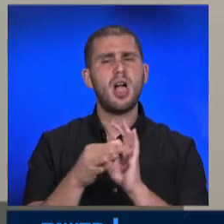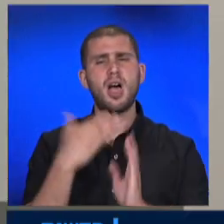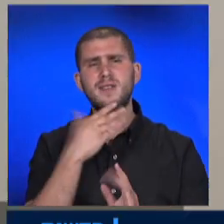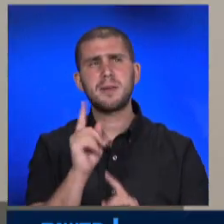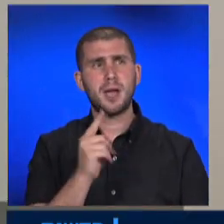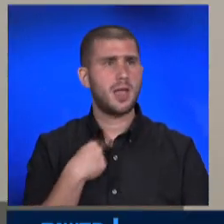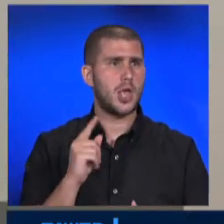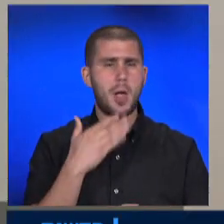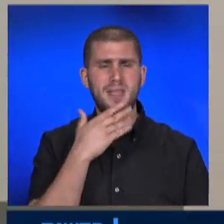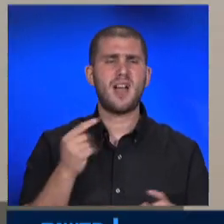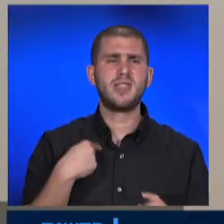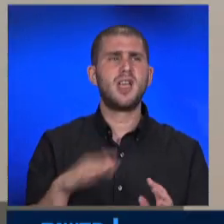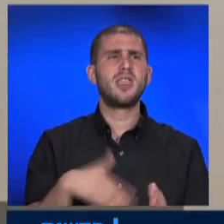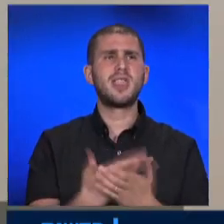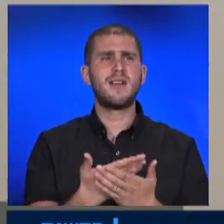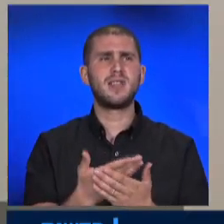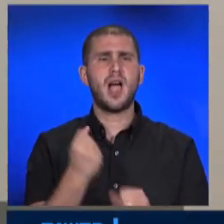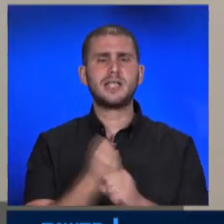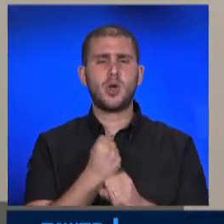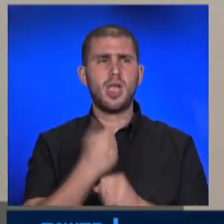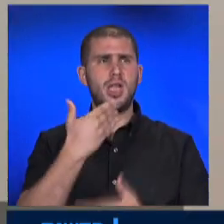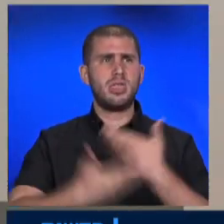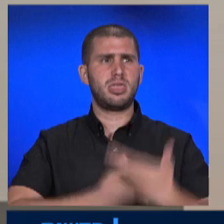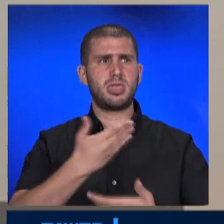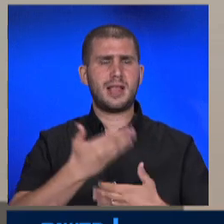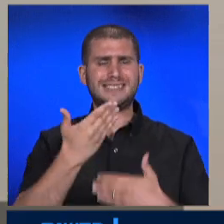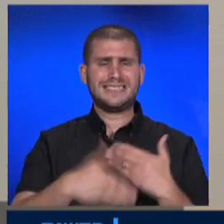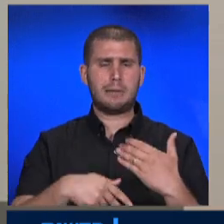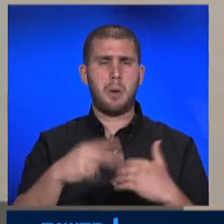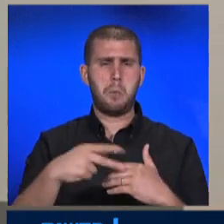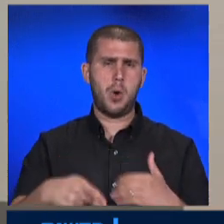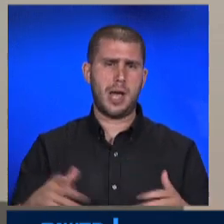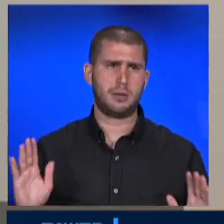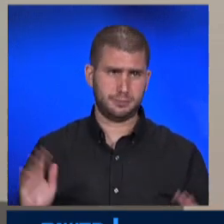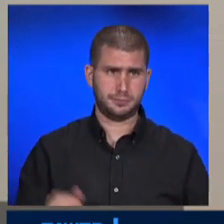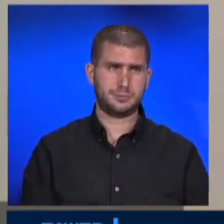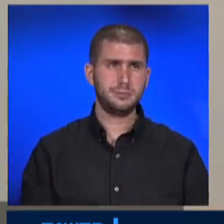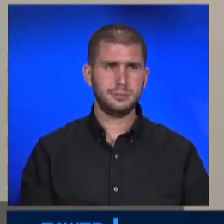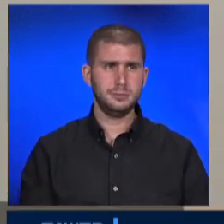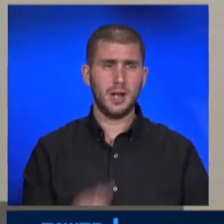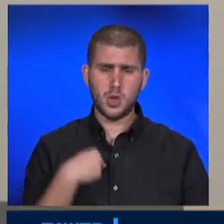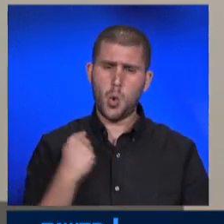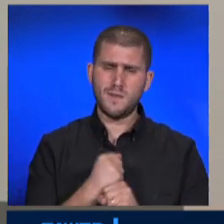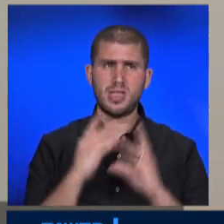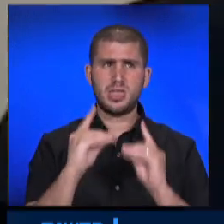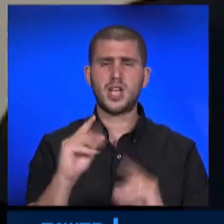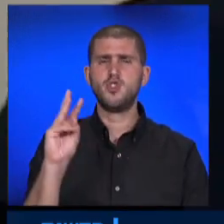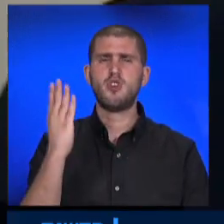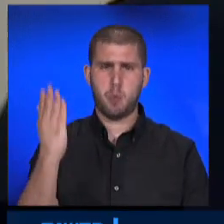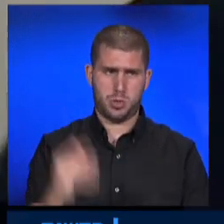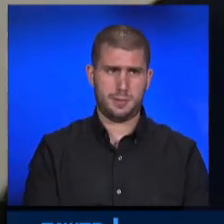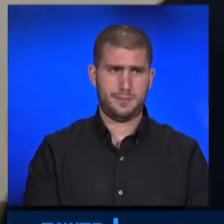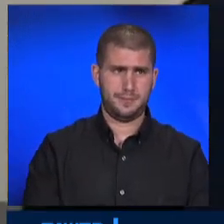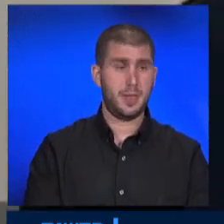לא מתווך. אני התנדבתי לקיים תהליך של סיום של הפרויקט, ואני עובד דרך שימון.